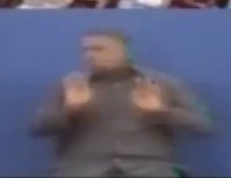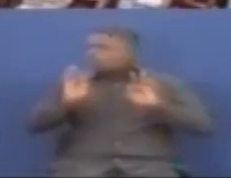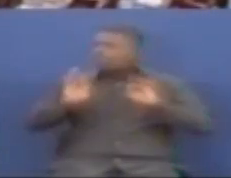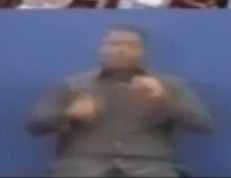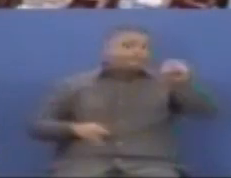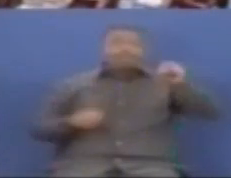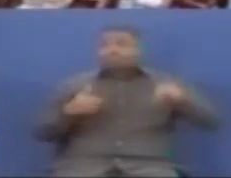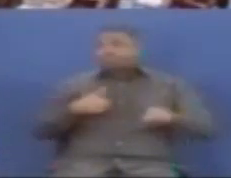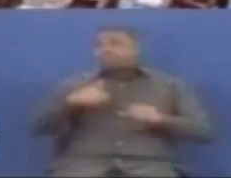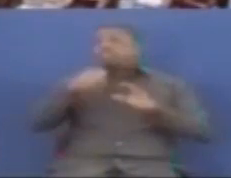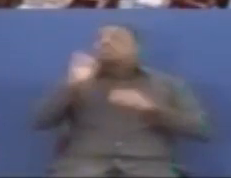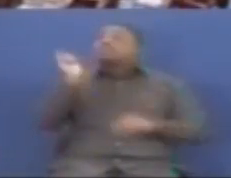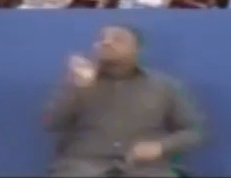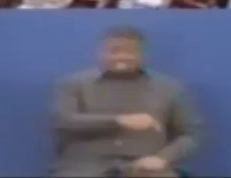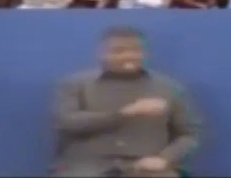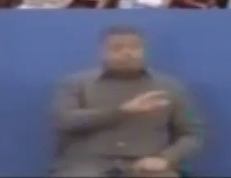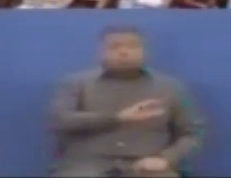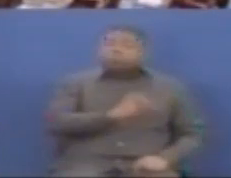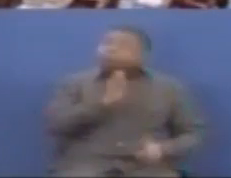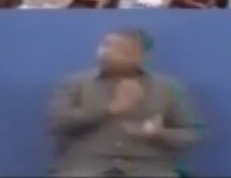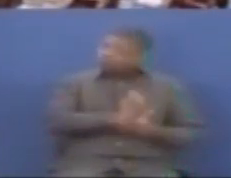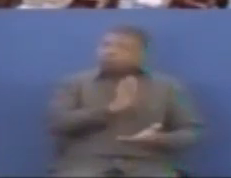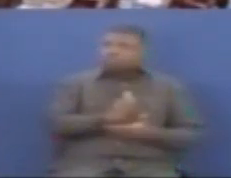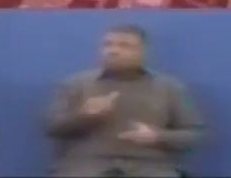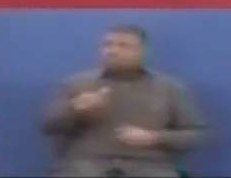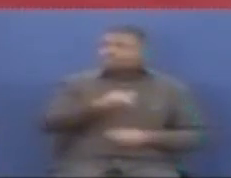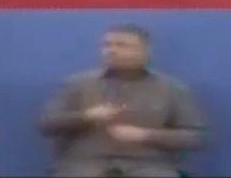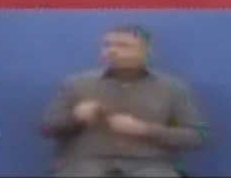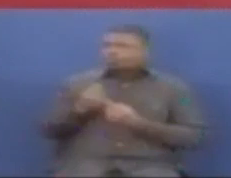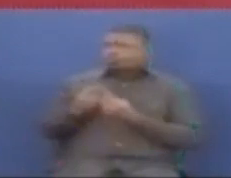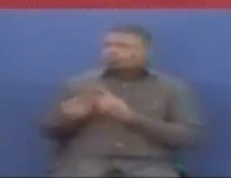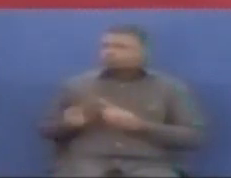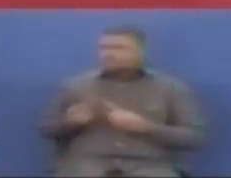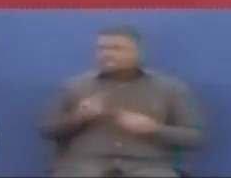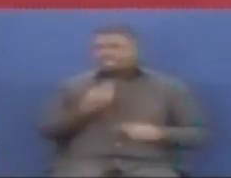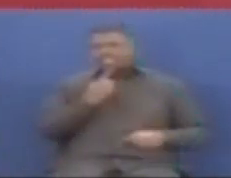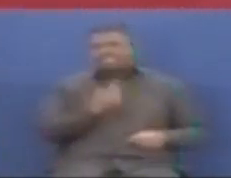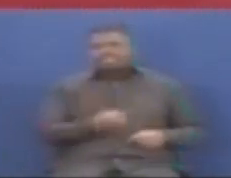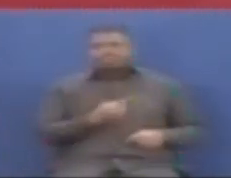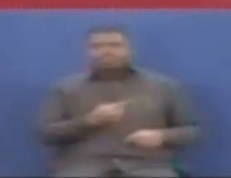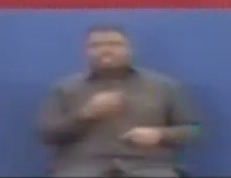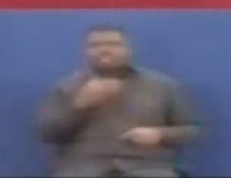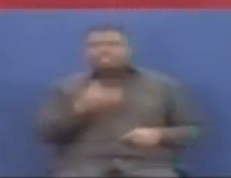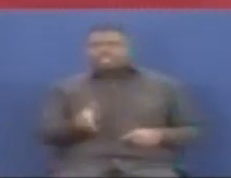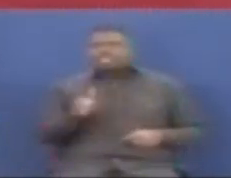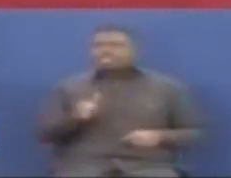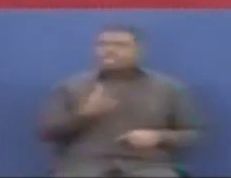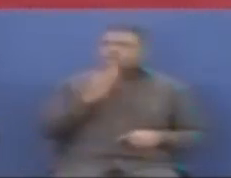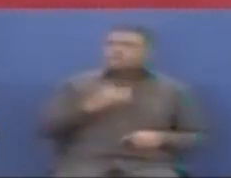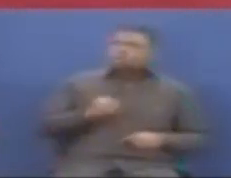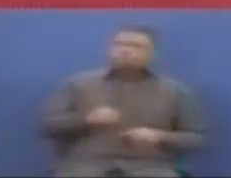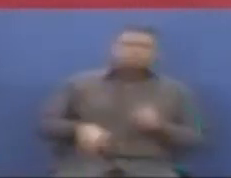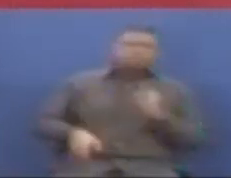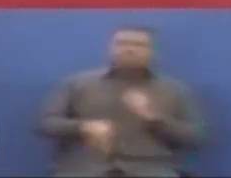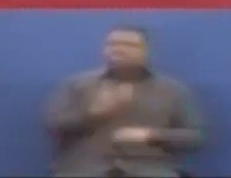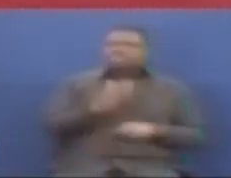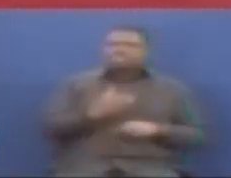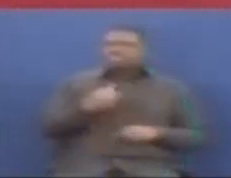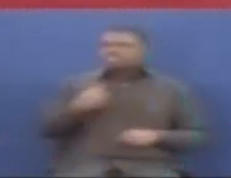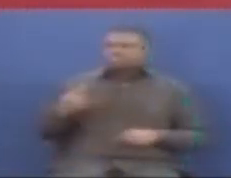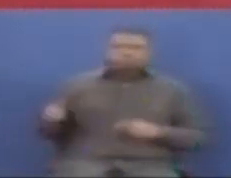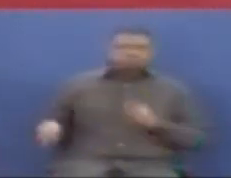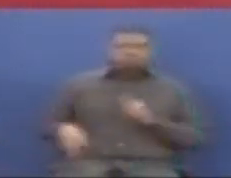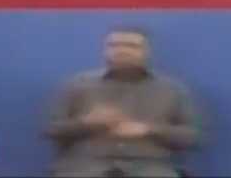kabisa nilifika pale, na moja ya maeneo ambayo alikuwa ameyazungumza na akasema tenzi za loni tusimpite, sisi hatukumpita, ndio